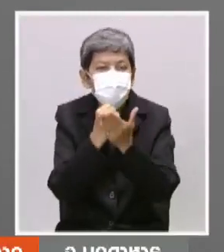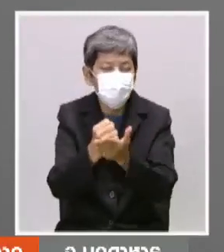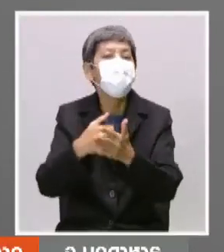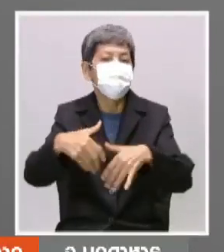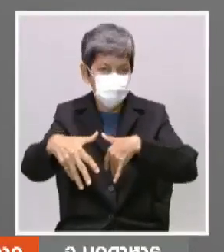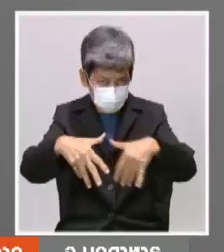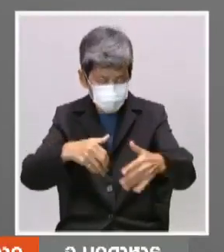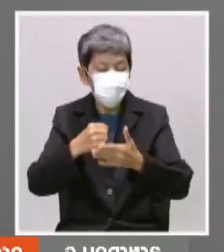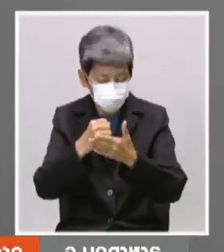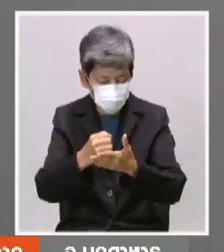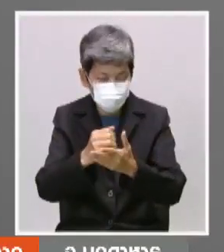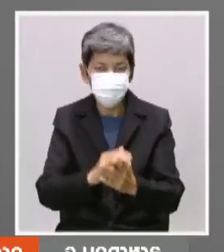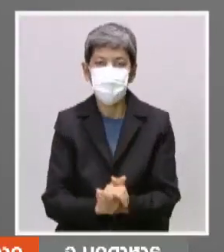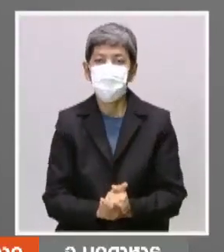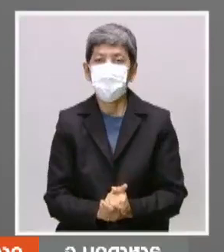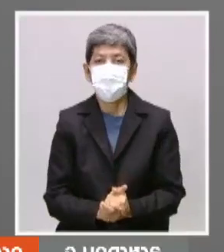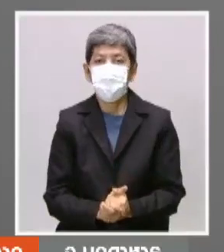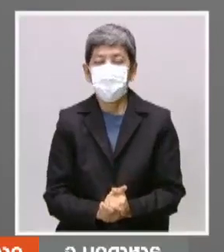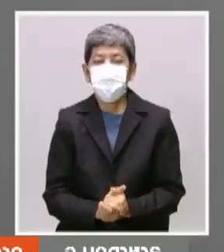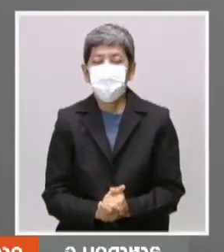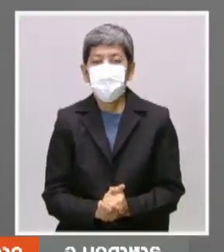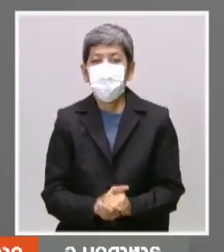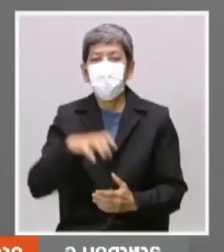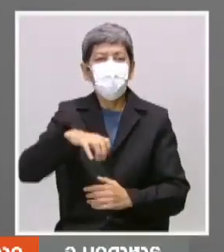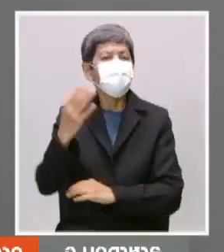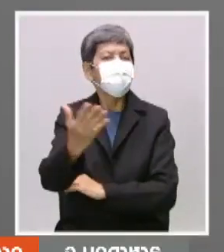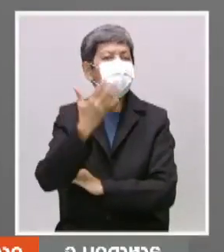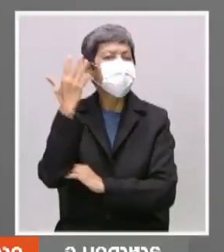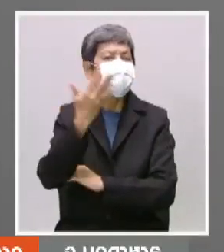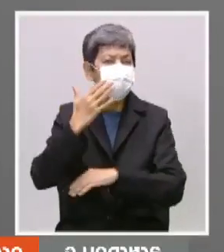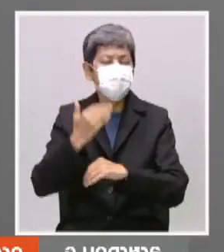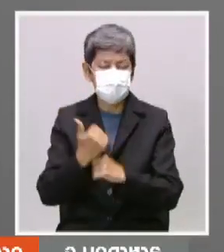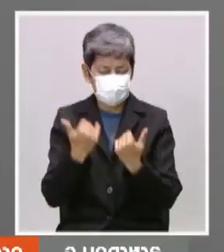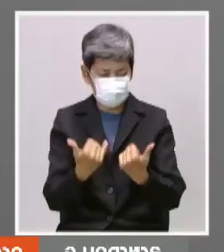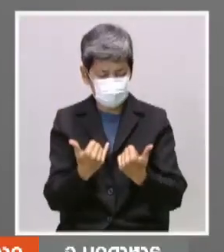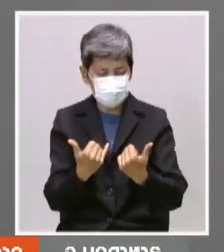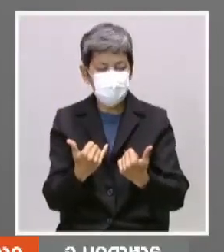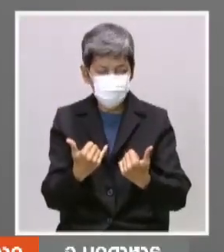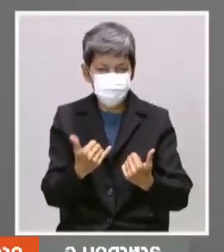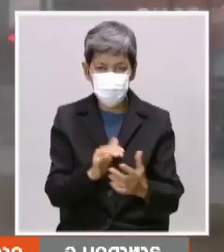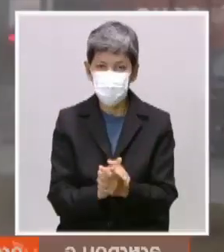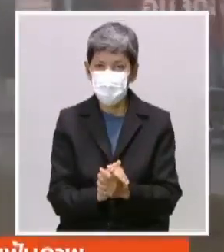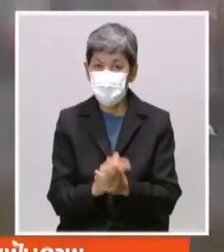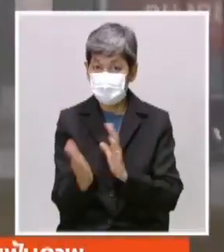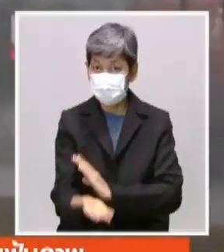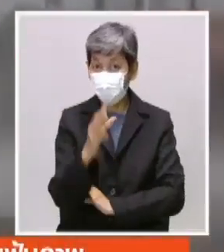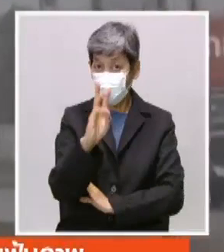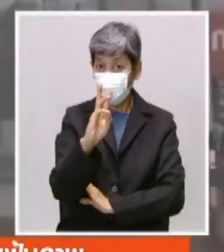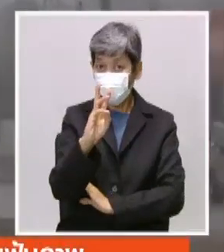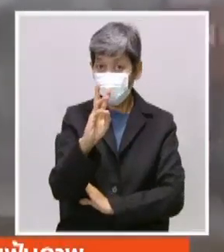การช่วยเหลือกันต่อไปแล้วขณะที่กรมอุตุนิยมวิทยาพยากรณ์อากาศประจำวันนี้นะคะตั้งแต่6นาฬิก